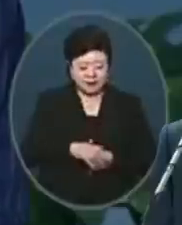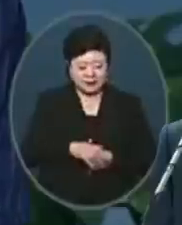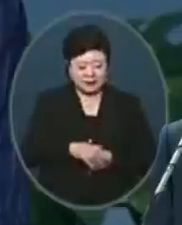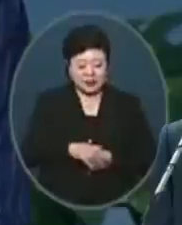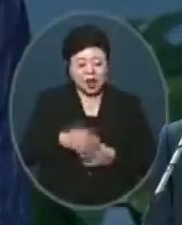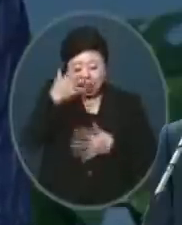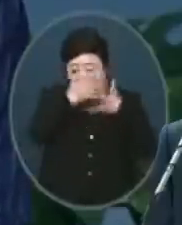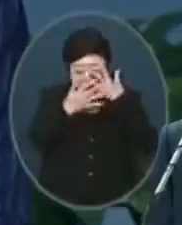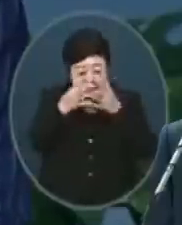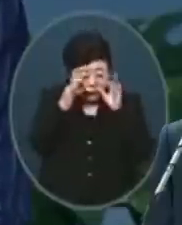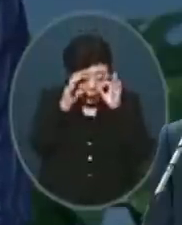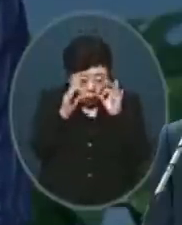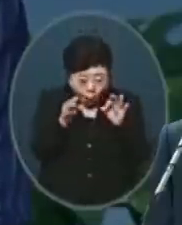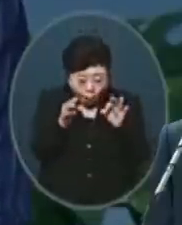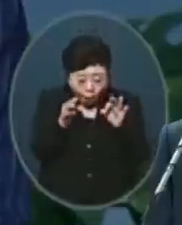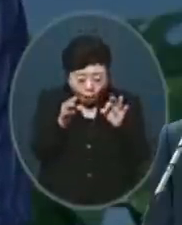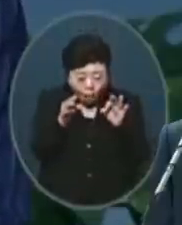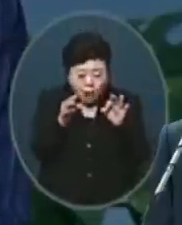환상도 보고